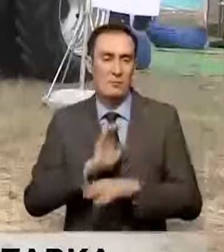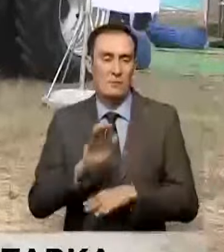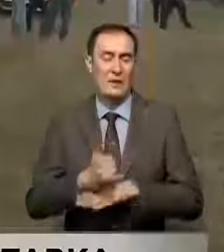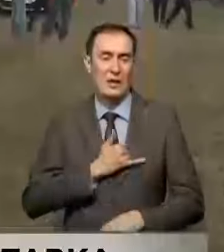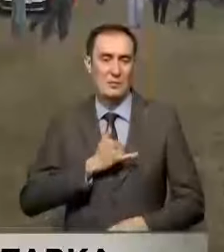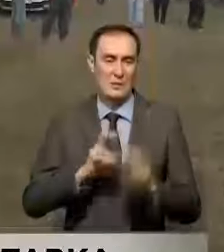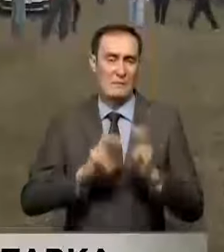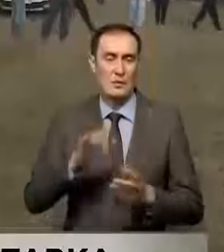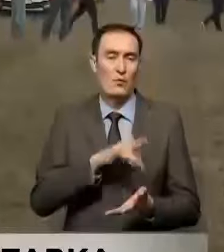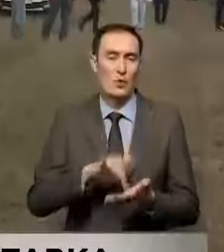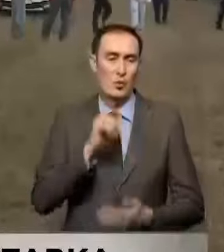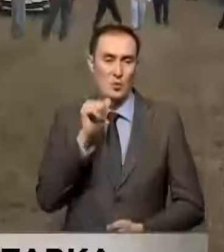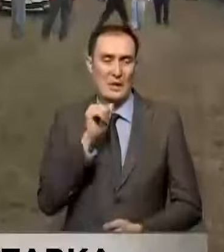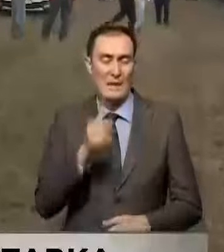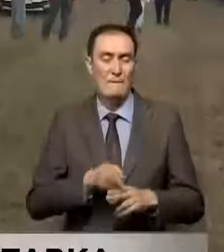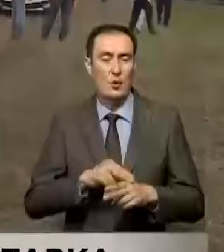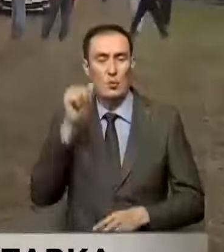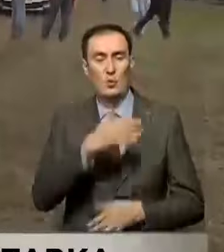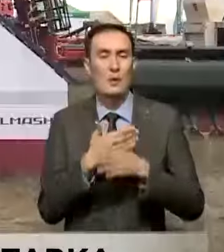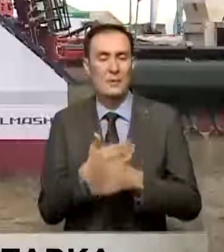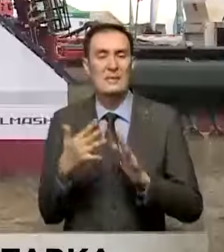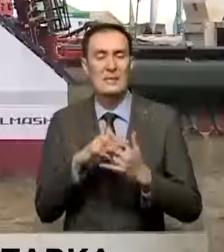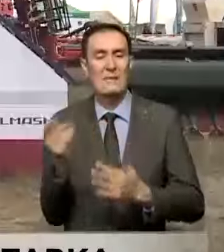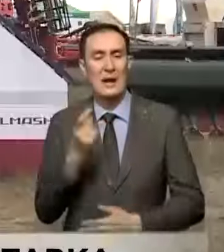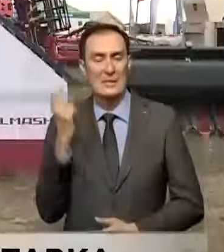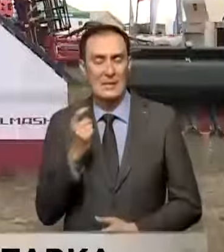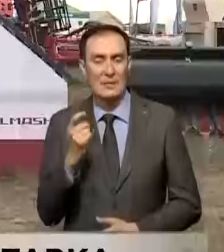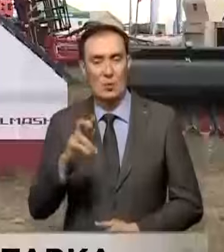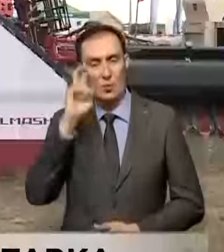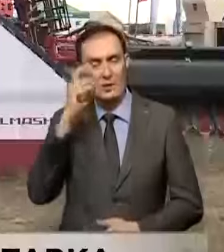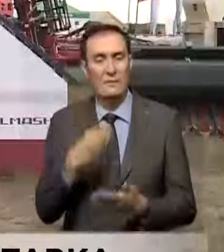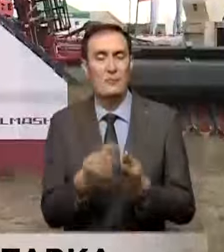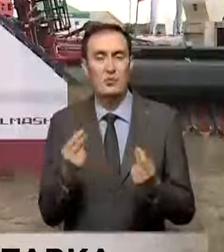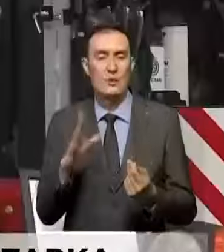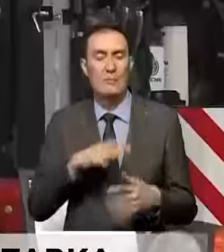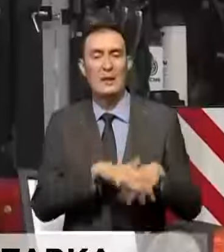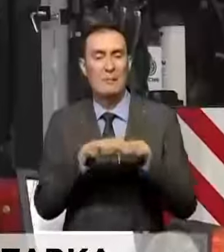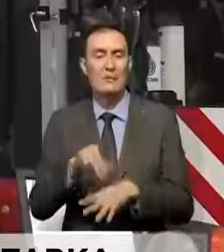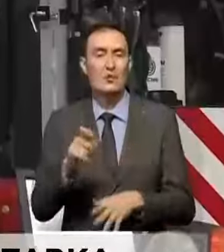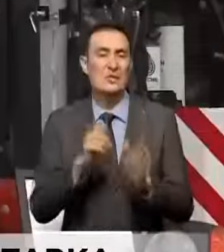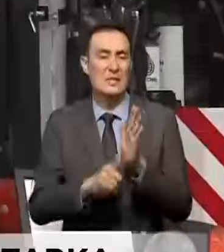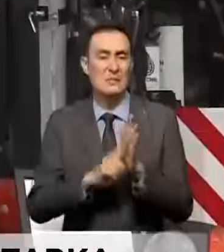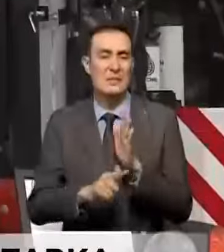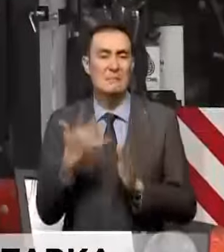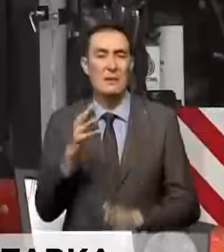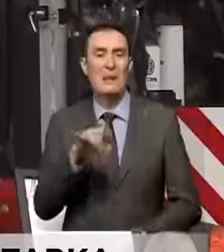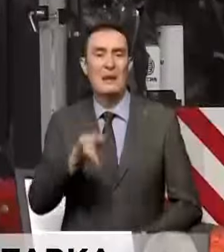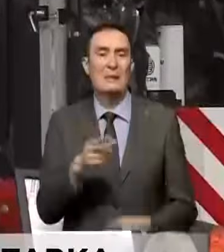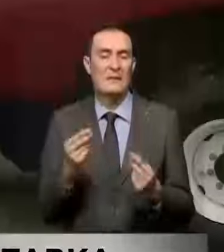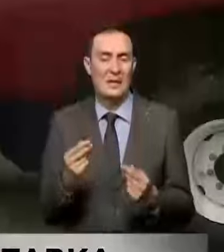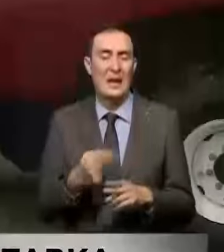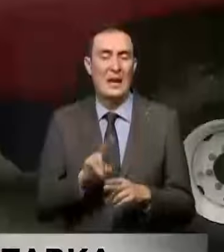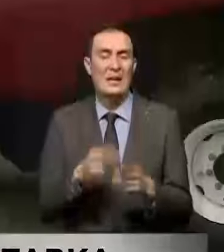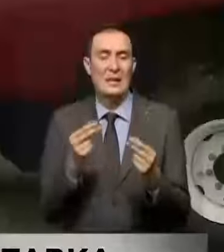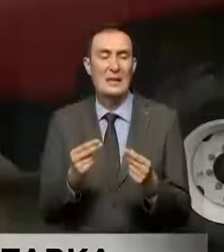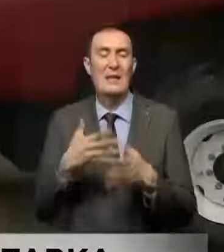Кустанайском заводе. В этом году на поддержку сельского хозяйства в регион из государственного бюджета направили 175 миллиардов тенге. Это